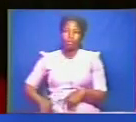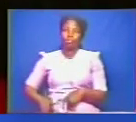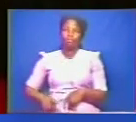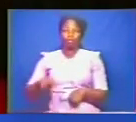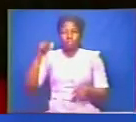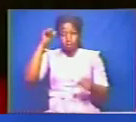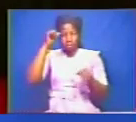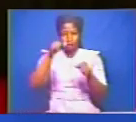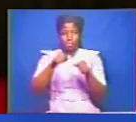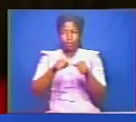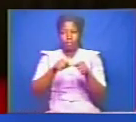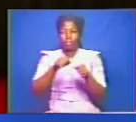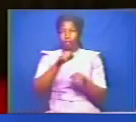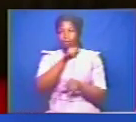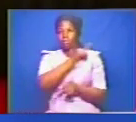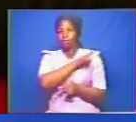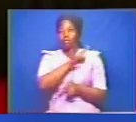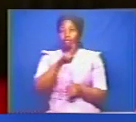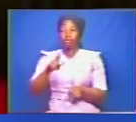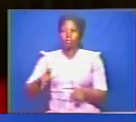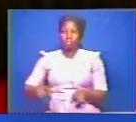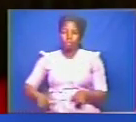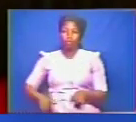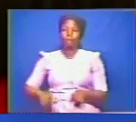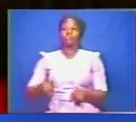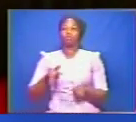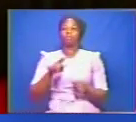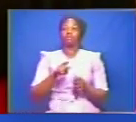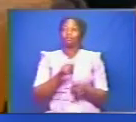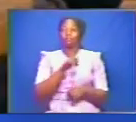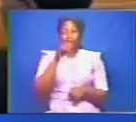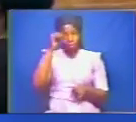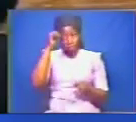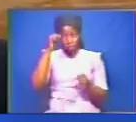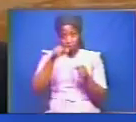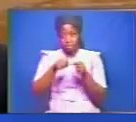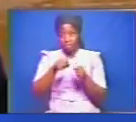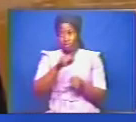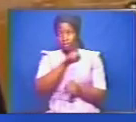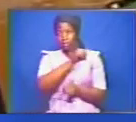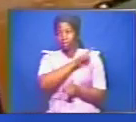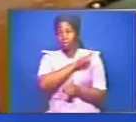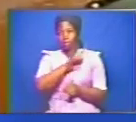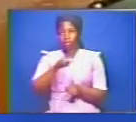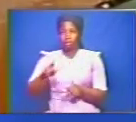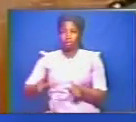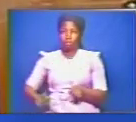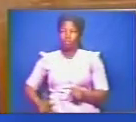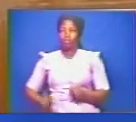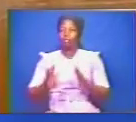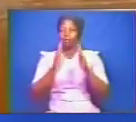Bwana tukumbuke, Bwana Tukumbuke